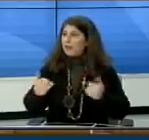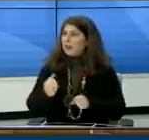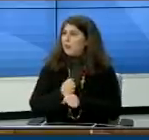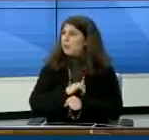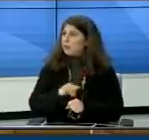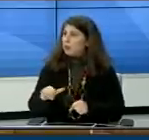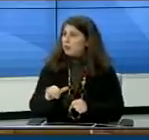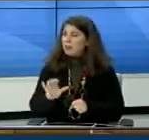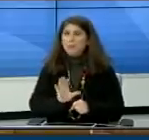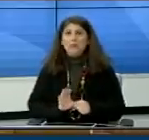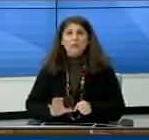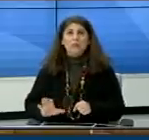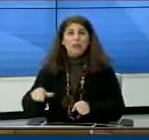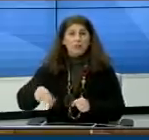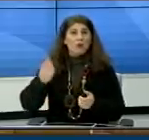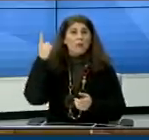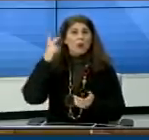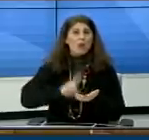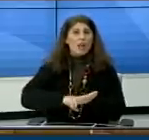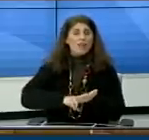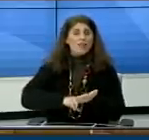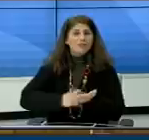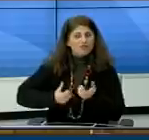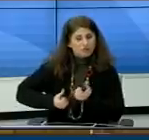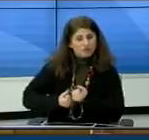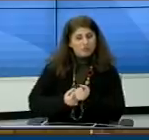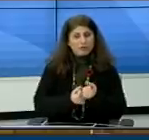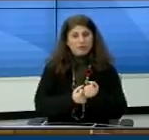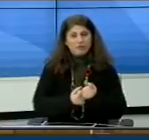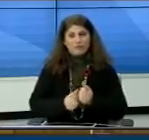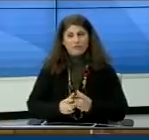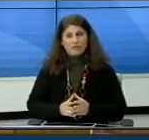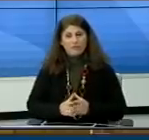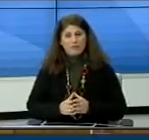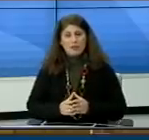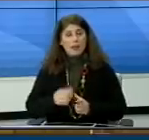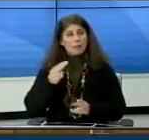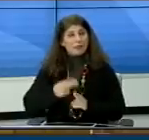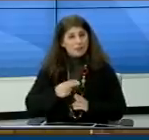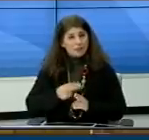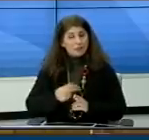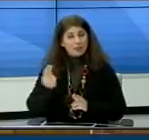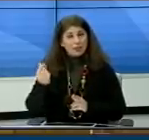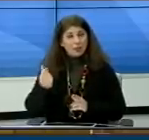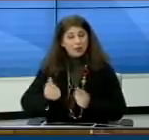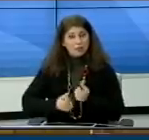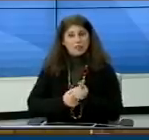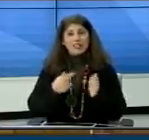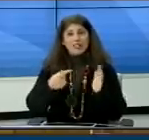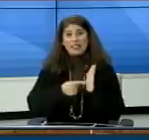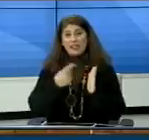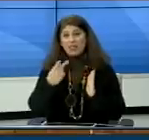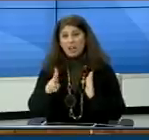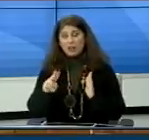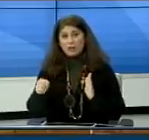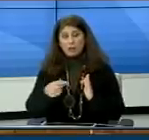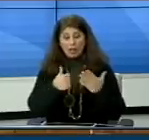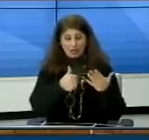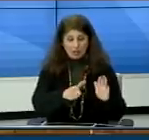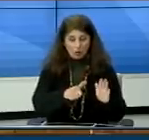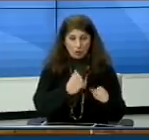δουλέψει ξανά στη ζωή τους, με την σημαντική οικονομική υποστήριξη των 1.200 ευρώ, 600